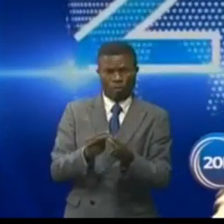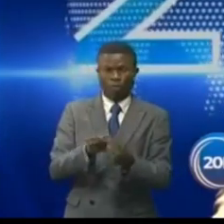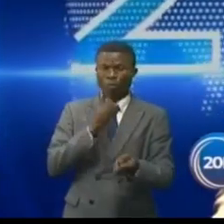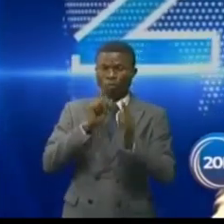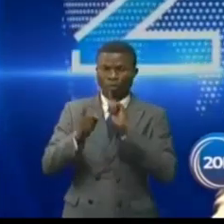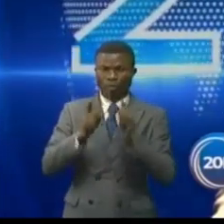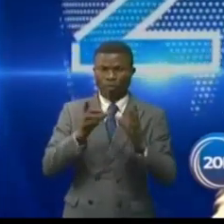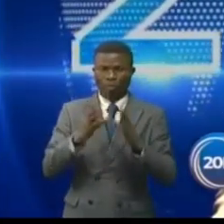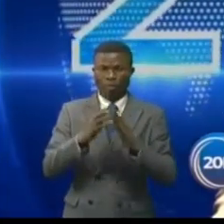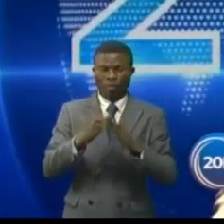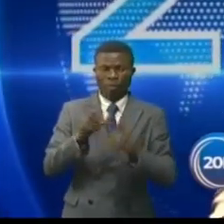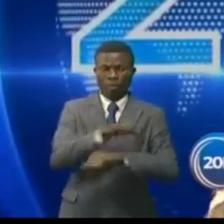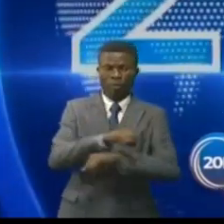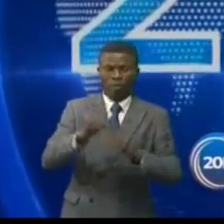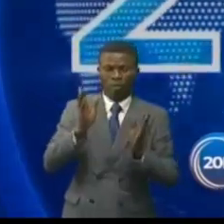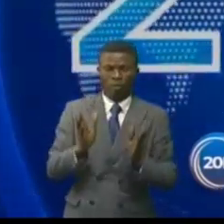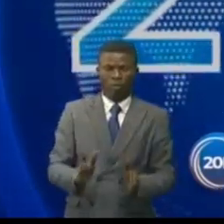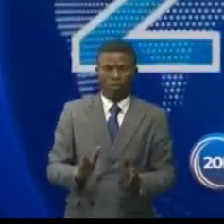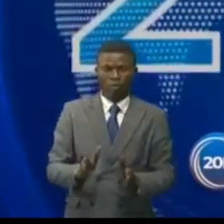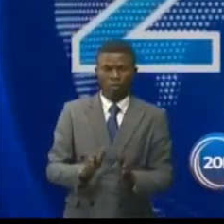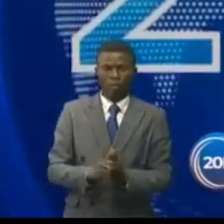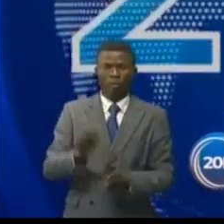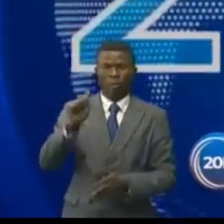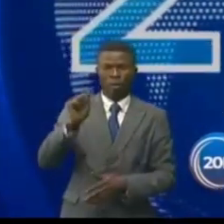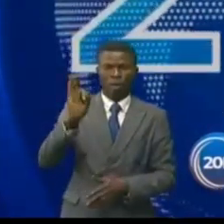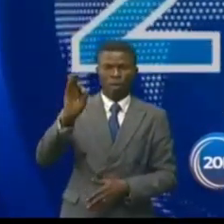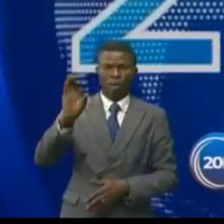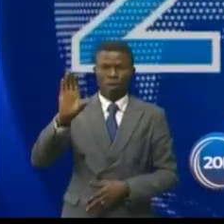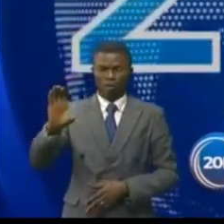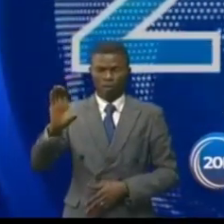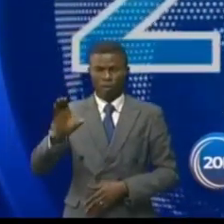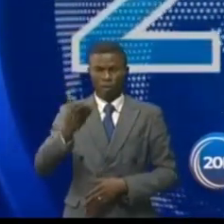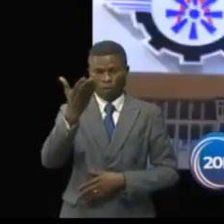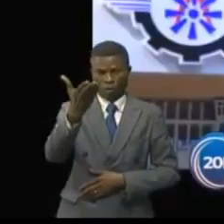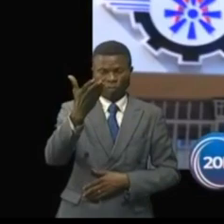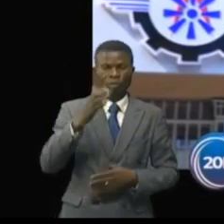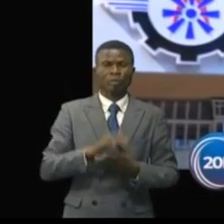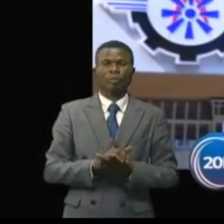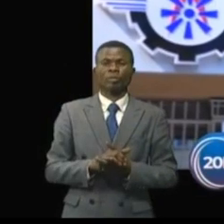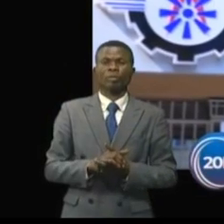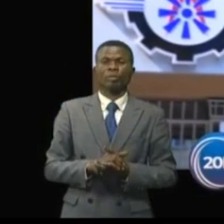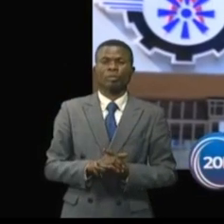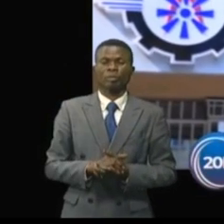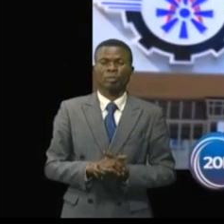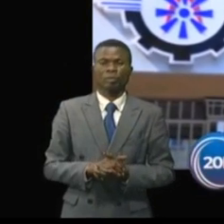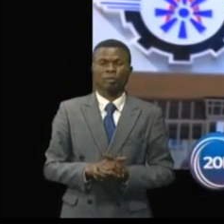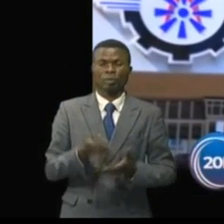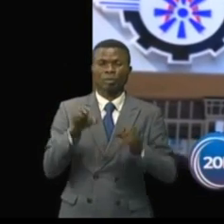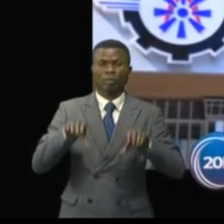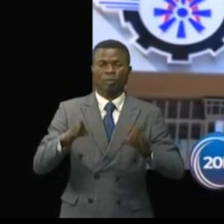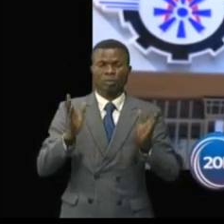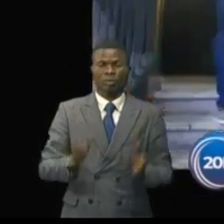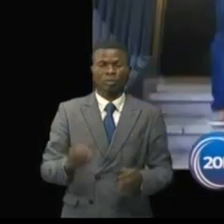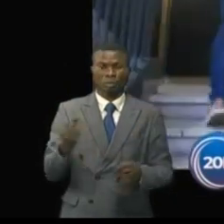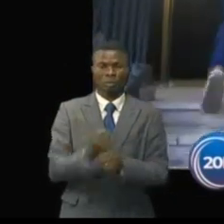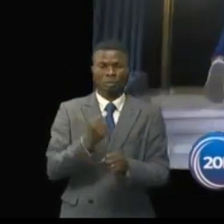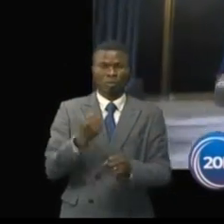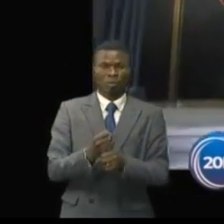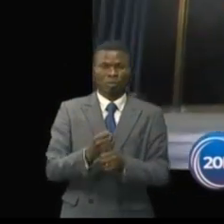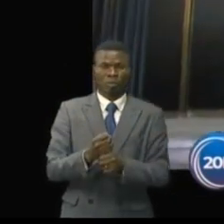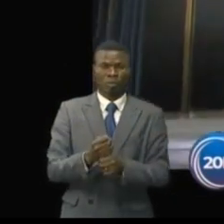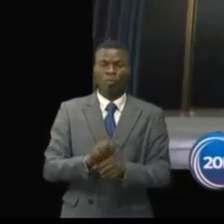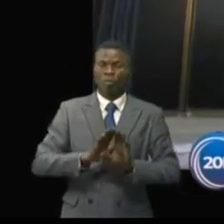échanges avec l'administration de la FEC. Mireille Ndeke, Silouvondi. Les Congolais qui émergent méritent